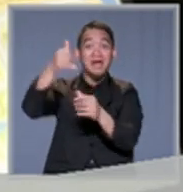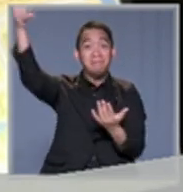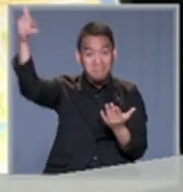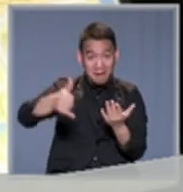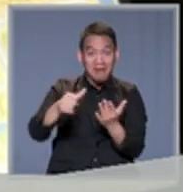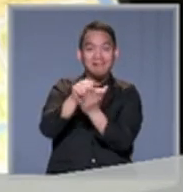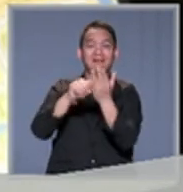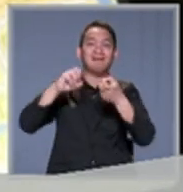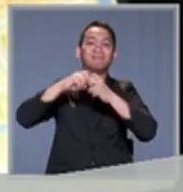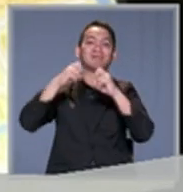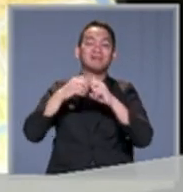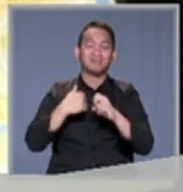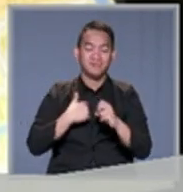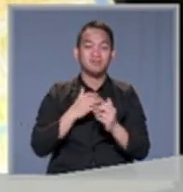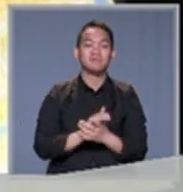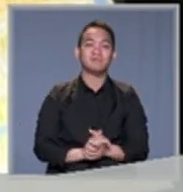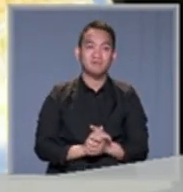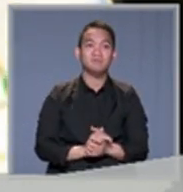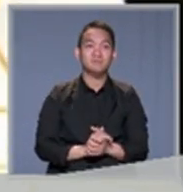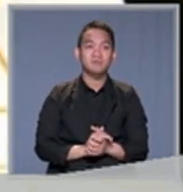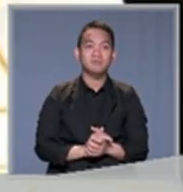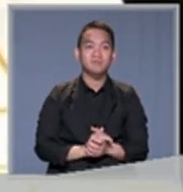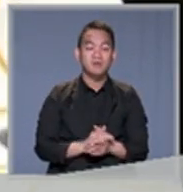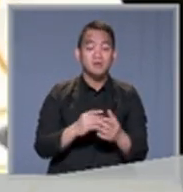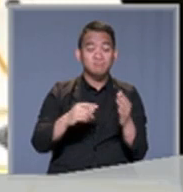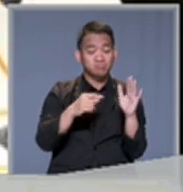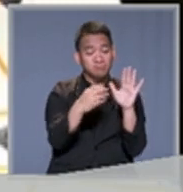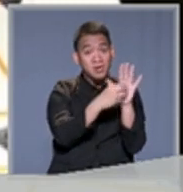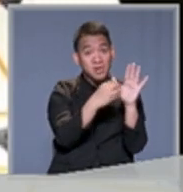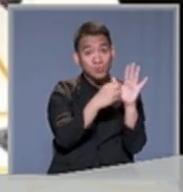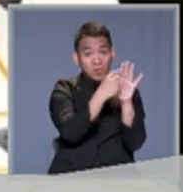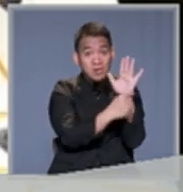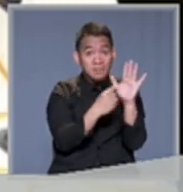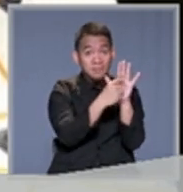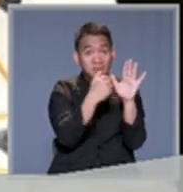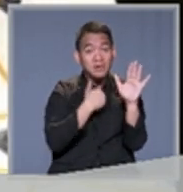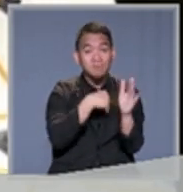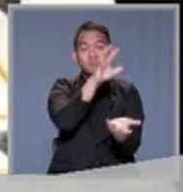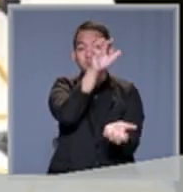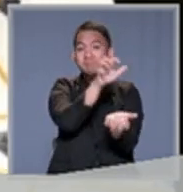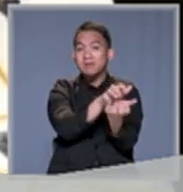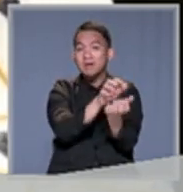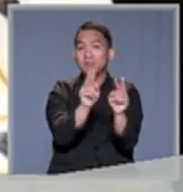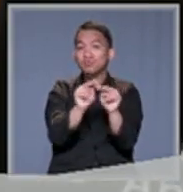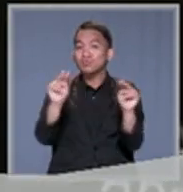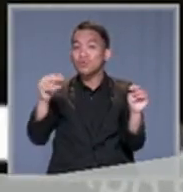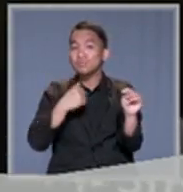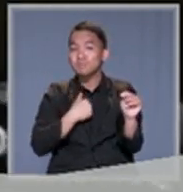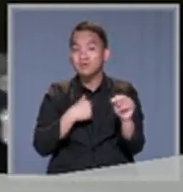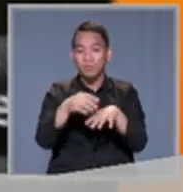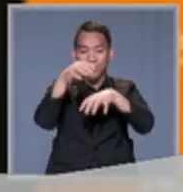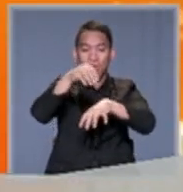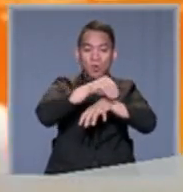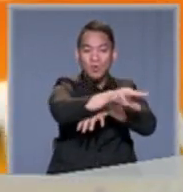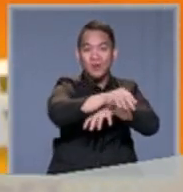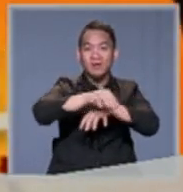ถียรภาพรองรับความต้องการใช้ไฟฟ้าในพื้นที่กรุงเทพมหานครสมุทรปราการและนนทบุรีที่กำลังขยายตัวทั้งในเชิ